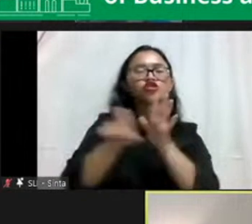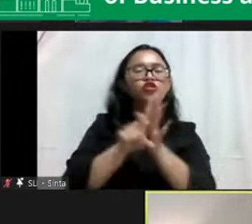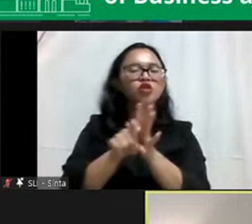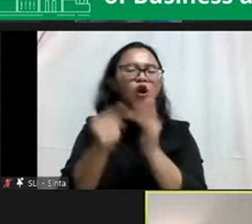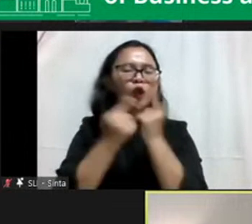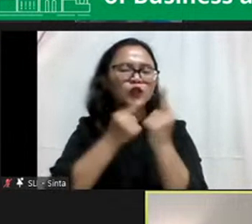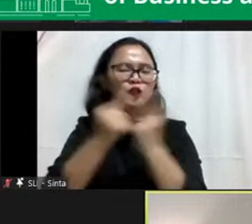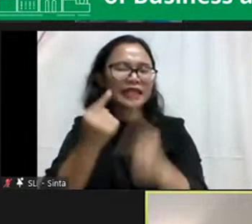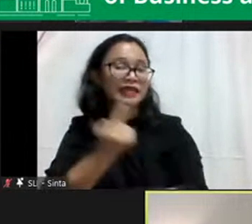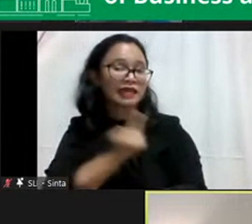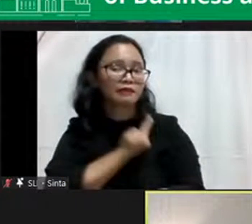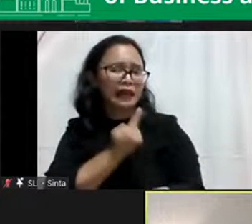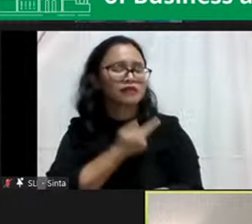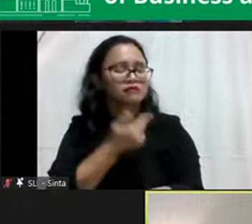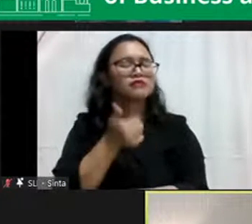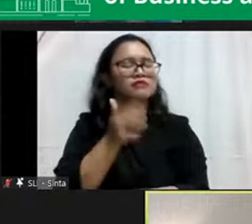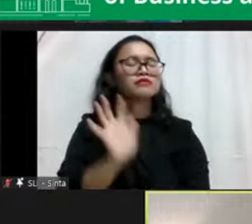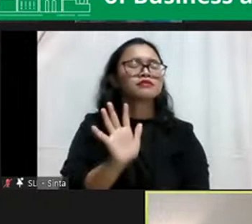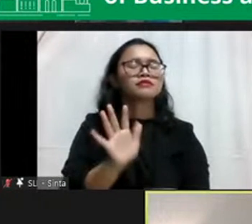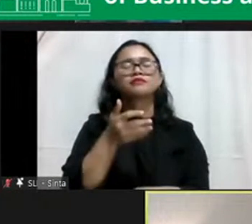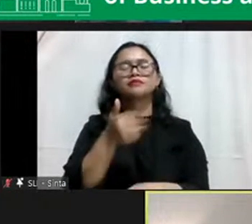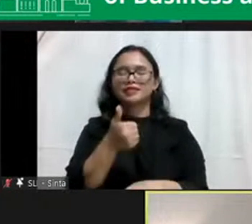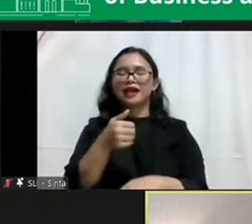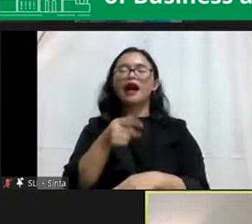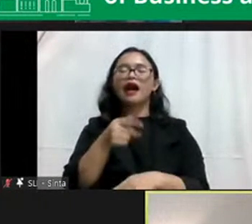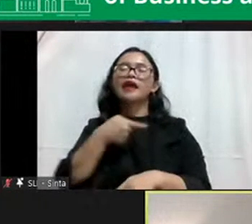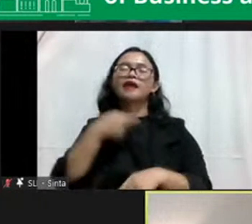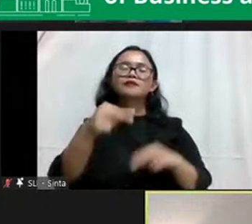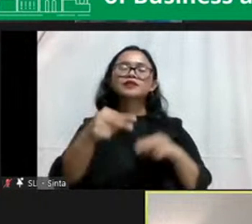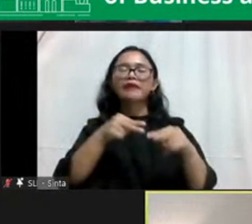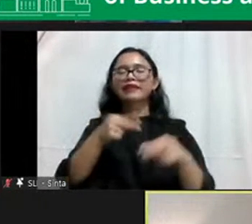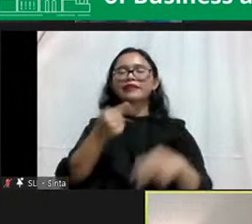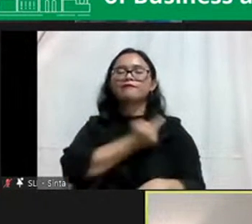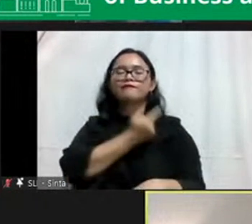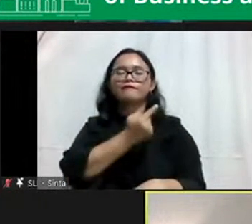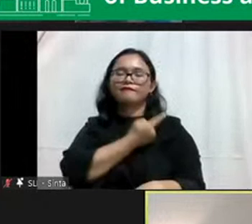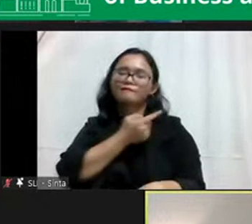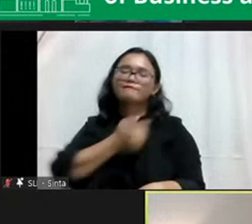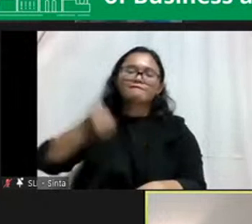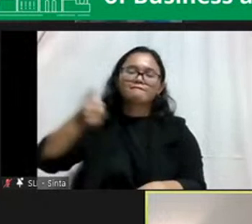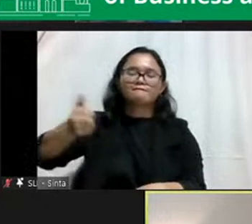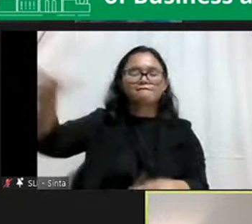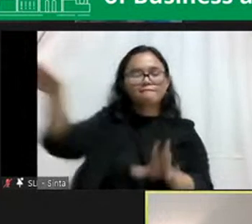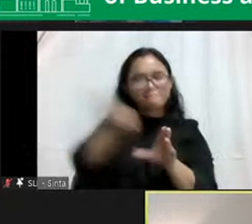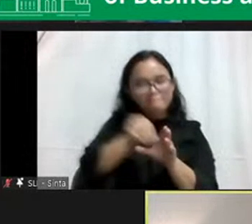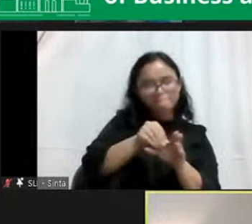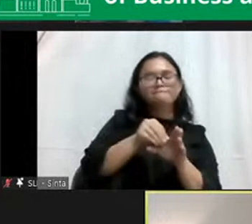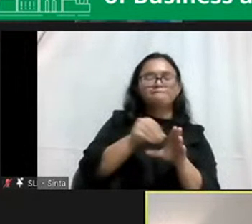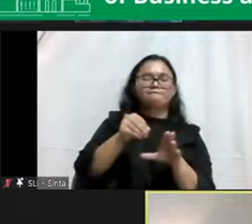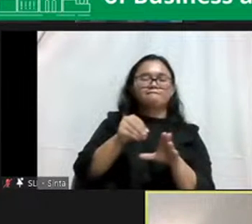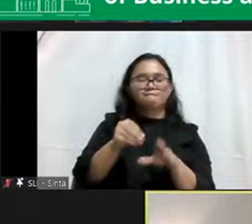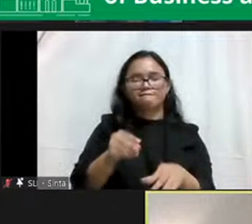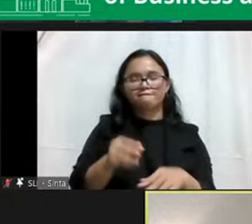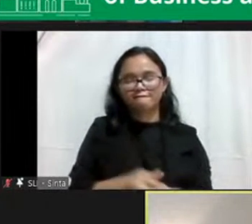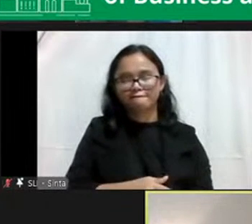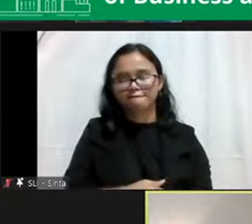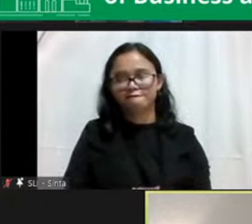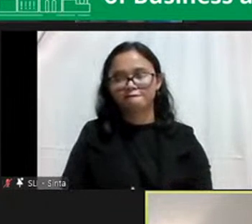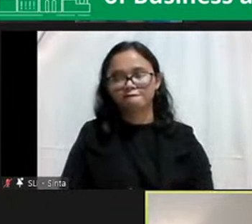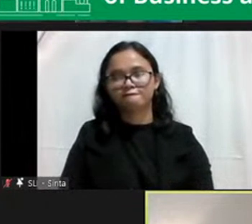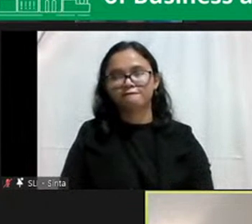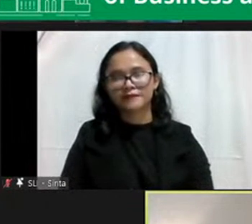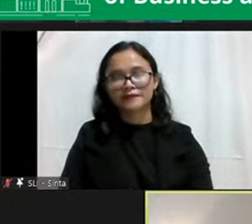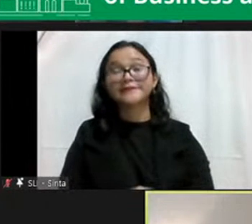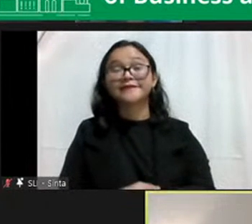independen sehingga bisa memberikan pandangan yang independen dan hanya dengan